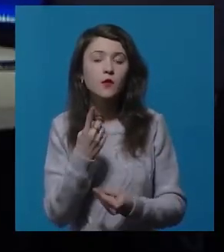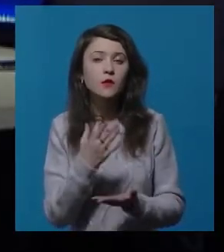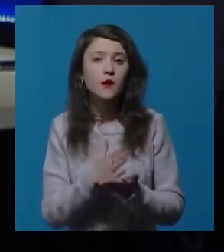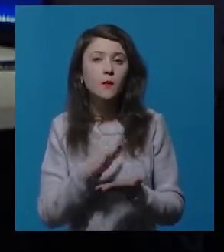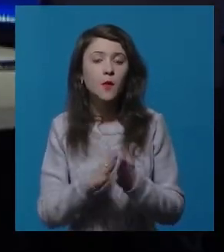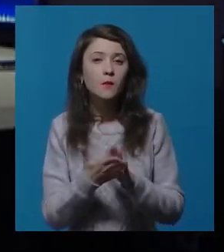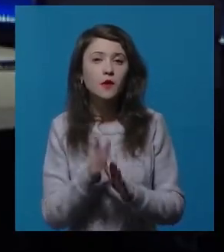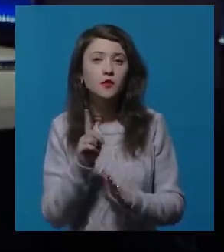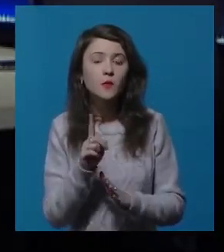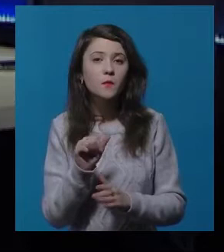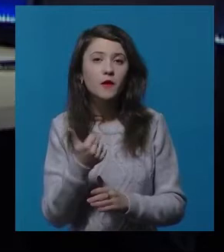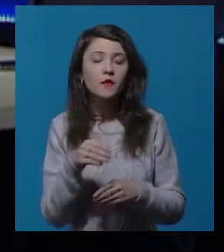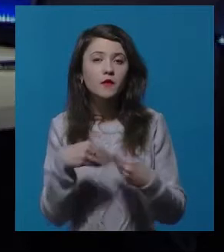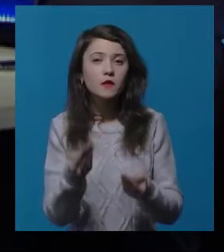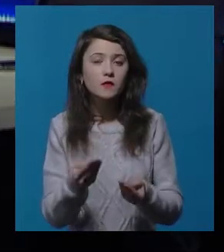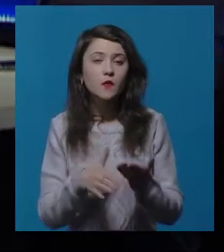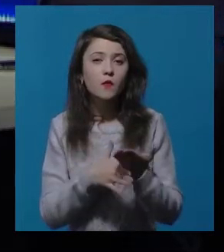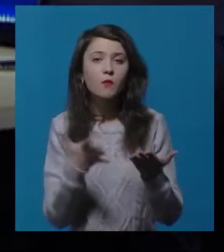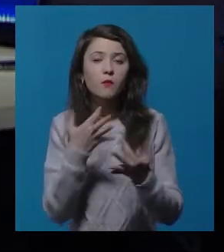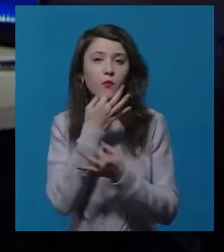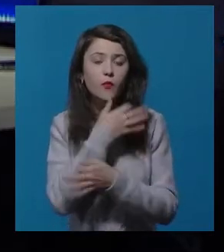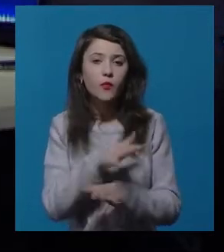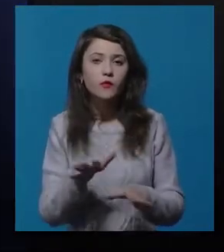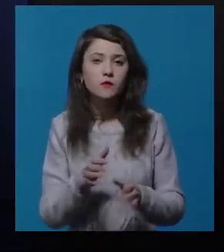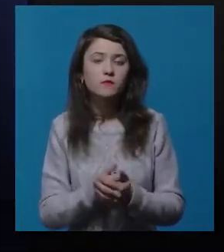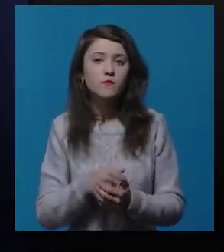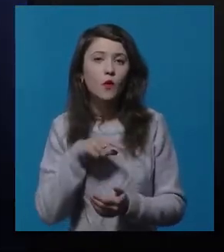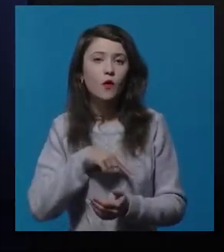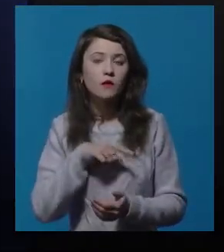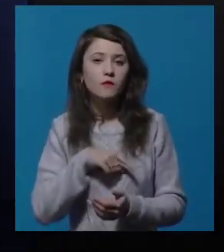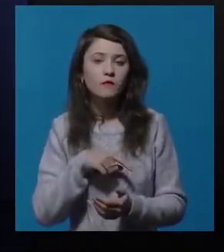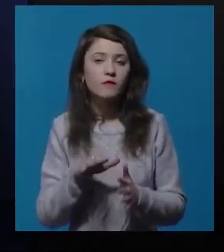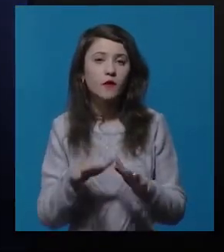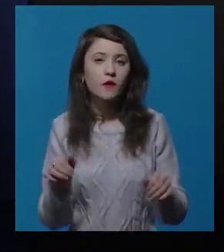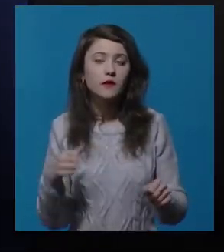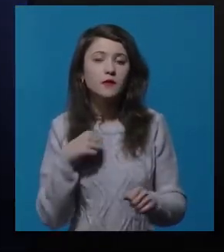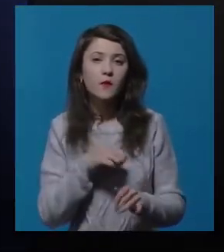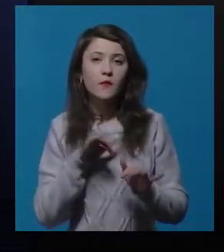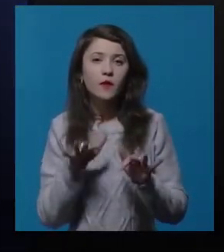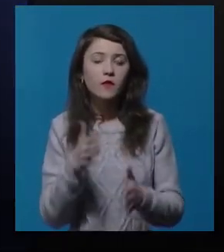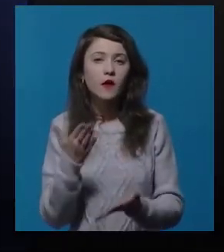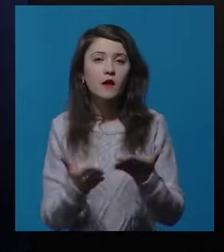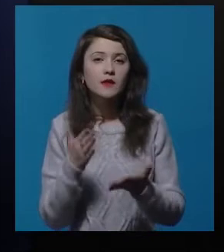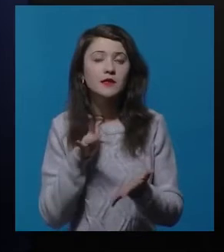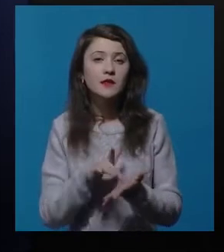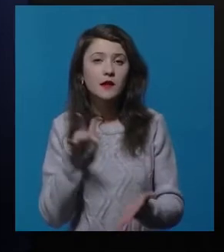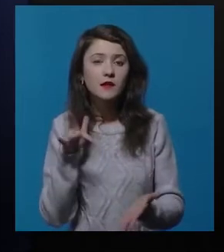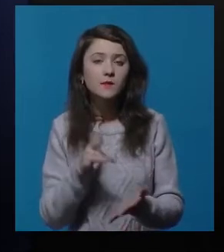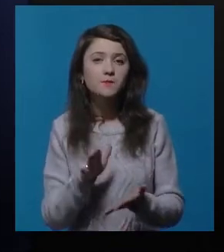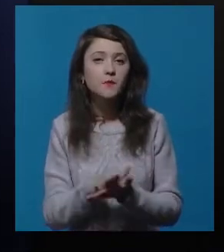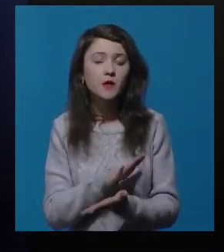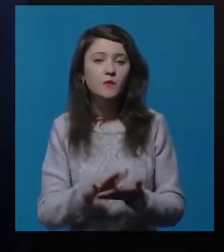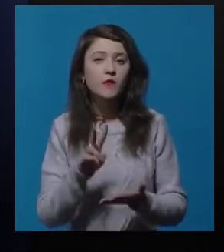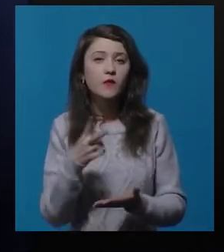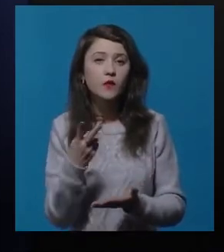правова допомога, вона надається будь-якій, може надаватися органам державної влади, місцевого самоврядування нема. Але центри безоплатної вторинної